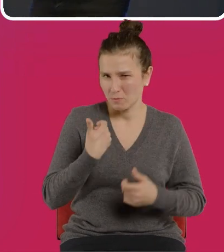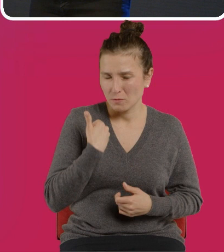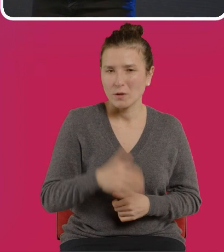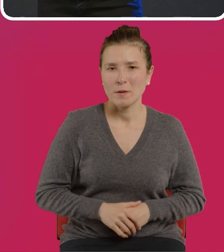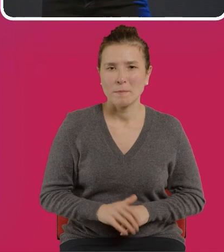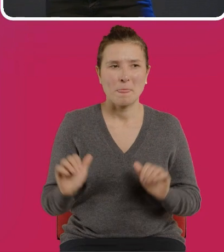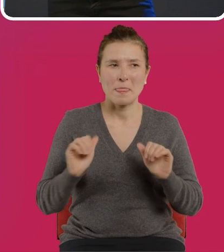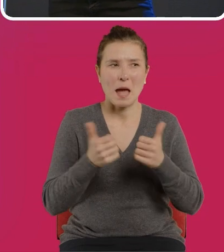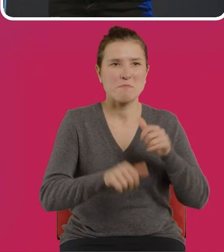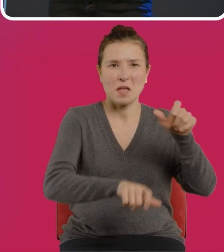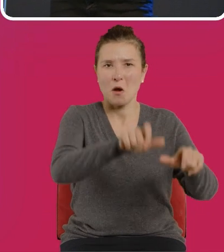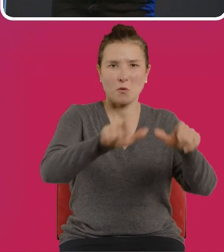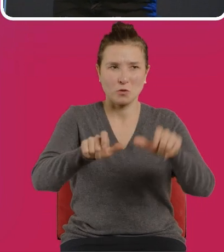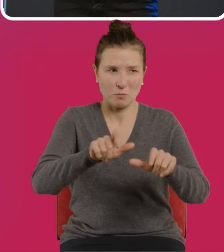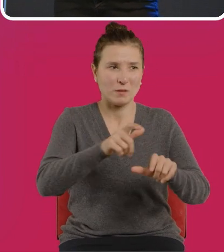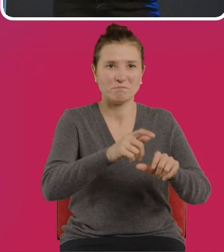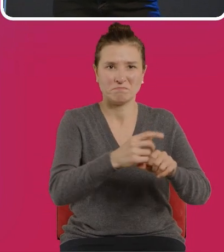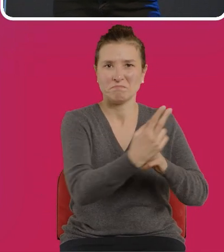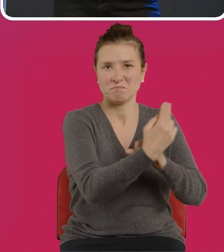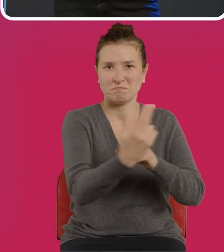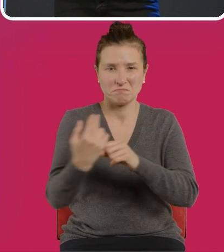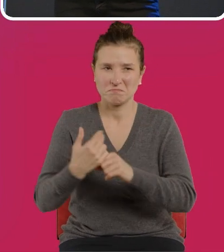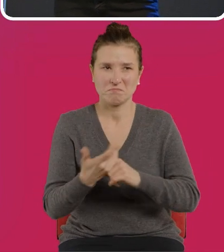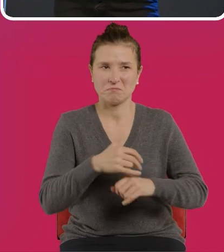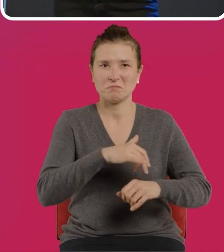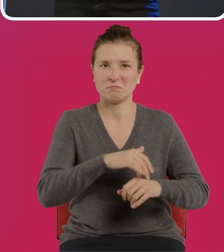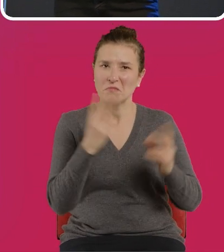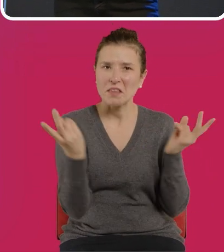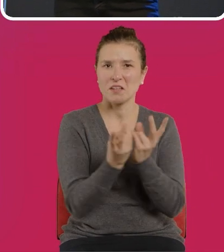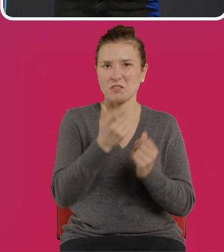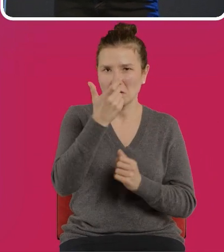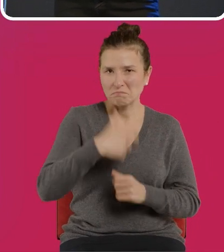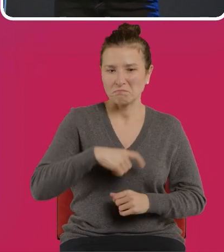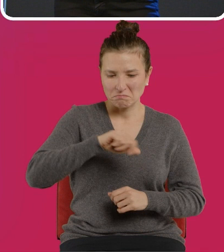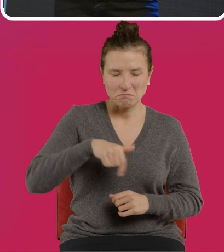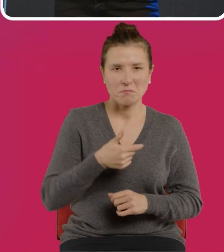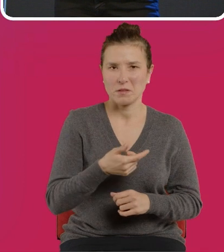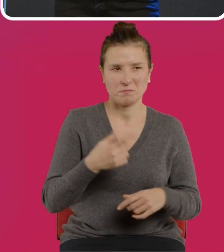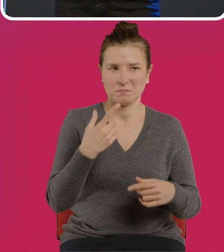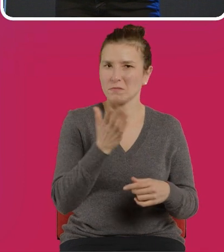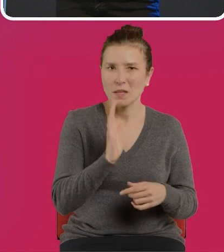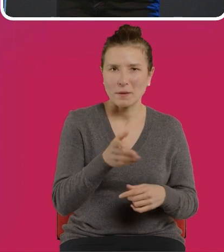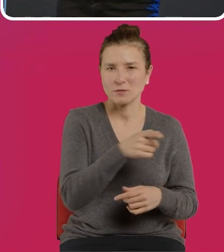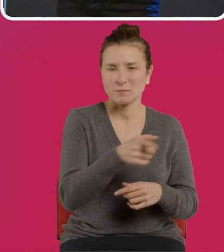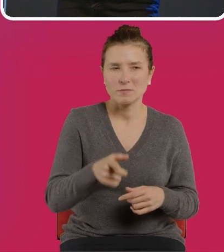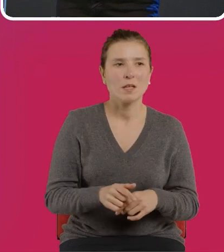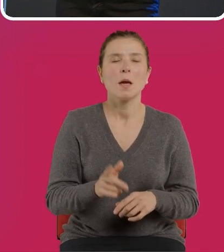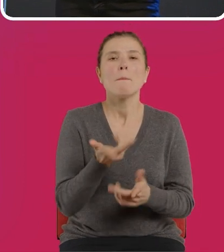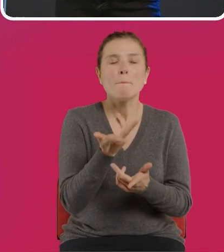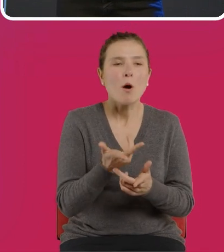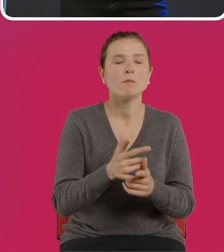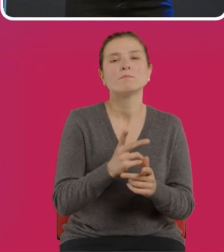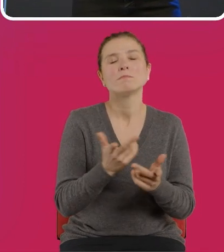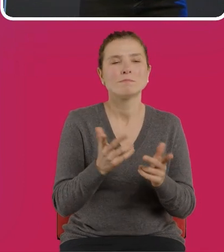nie byli tacy jak my, bo na koniec każdy będzie zajmował się wszystkim jedną rzeczą,